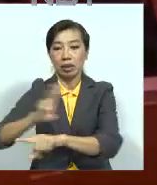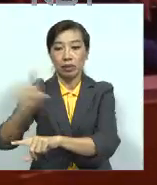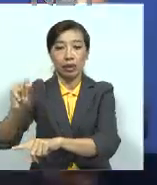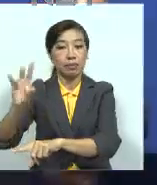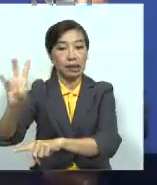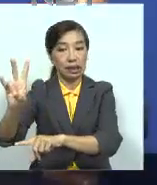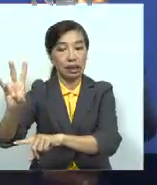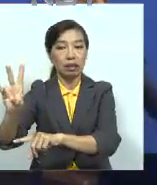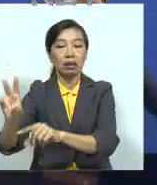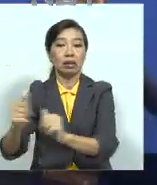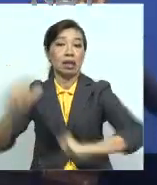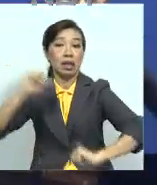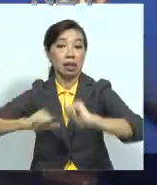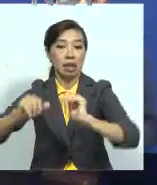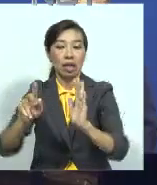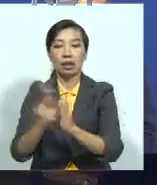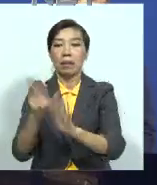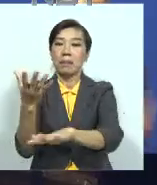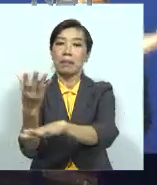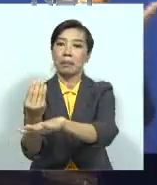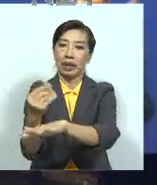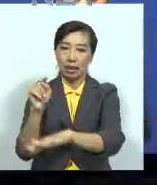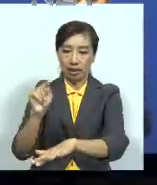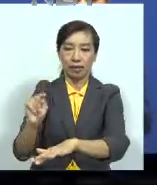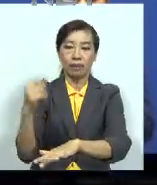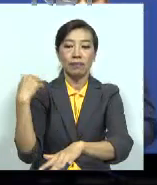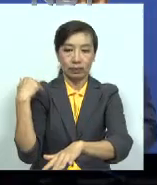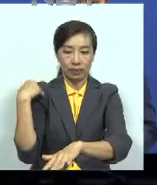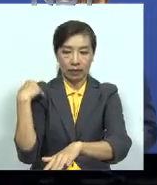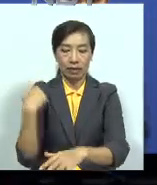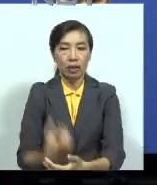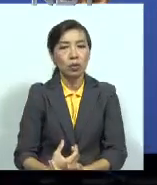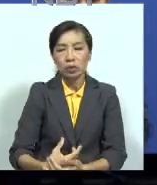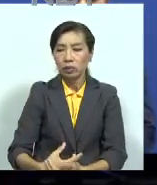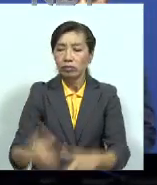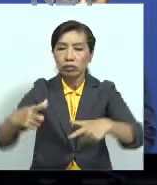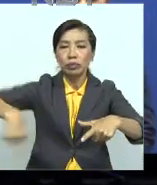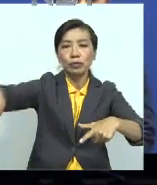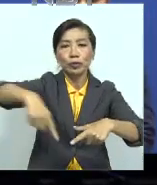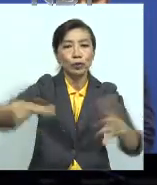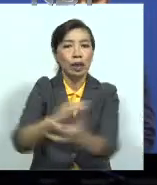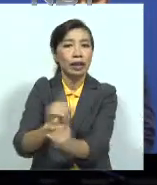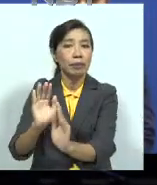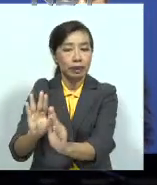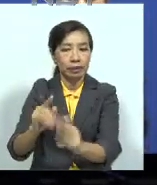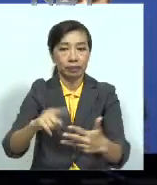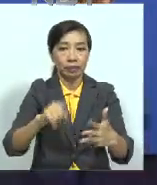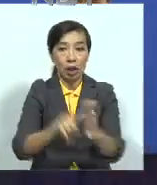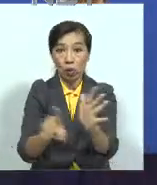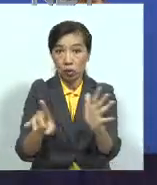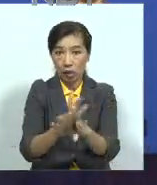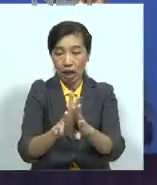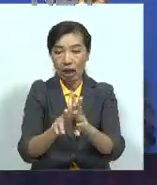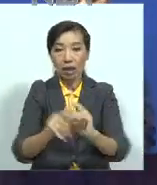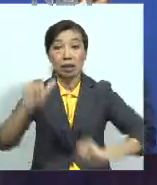ไปจัดที่จังหวัดกำแพงเพชรณลานอนุรักษ์วัฒนธรรมไทยสิริจิตอุทยานและจังหวัดนครปฐมเป็นจังหวัดสุด